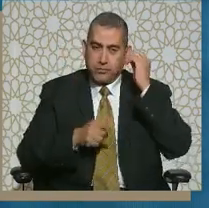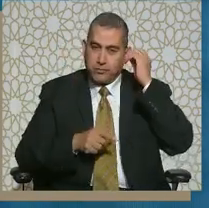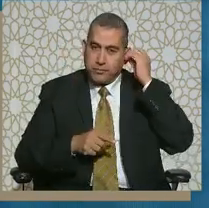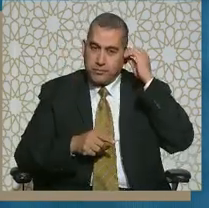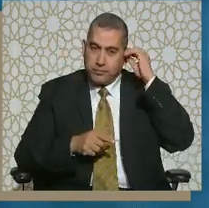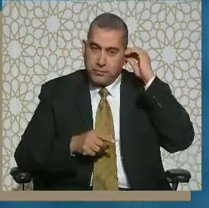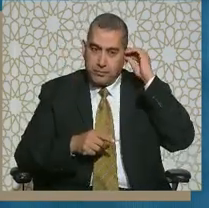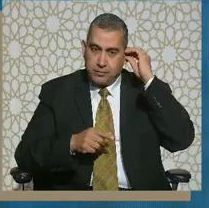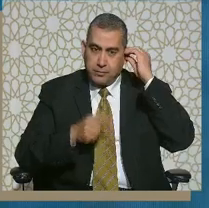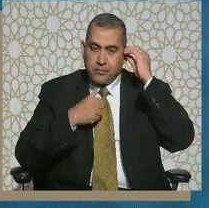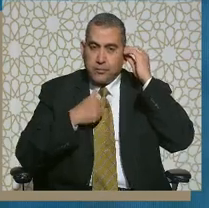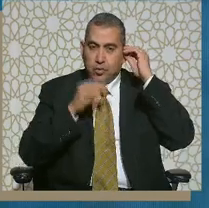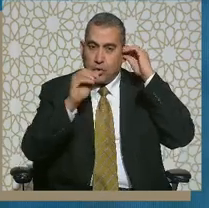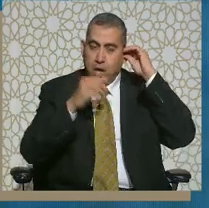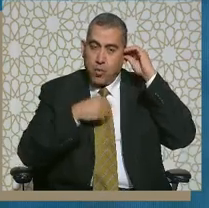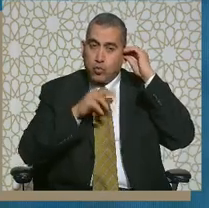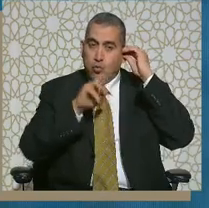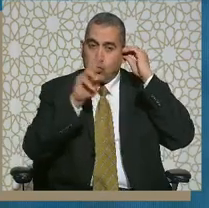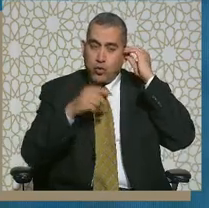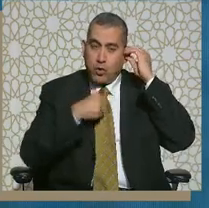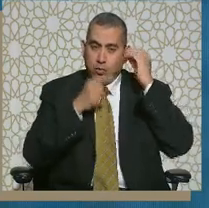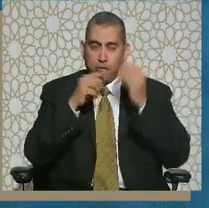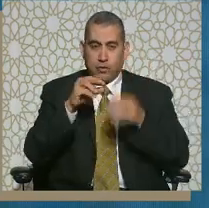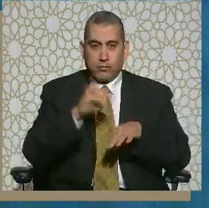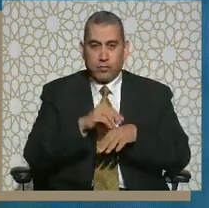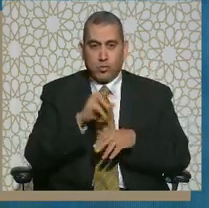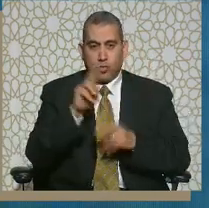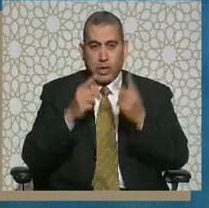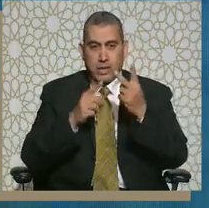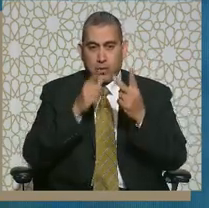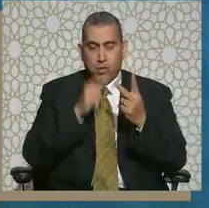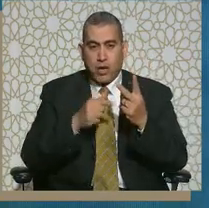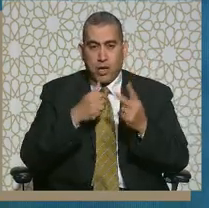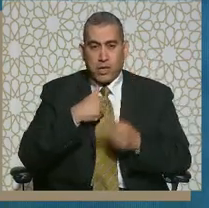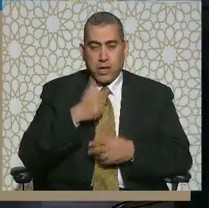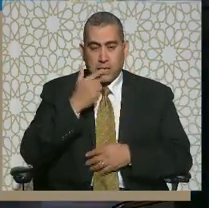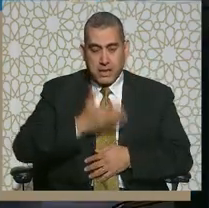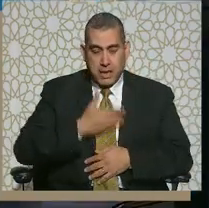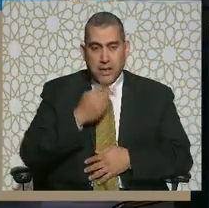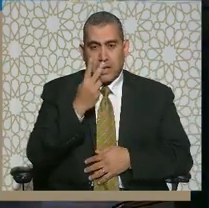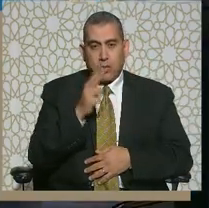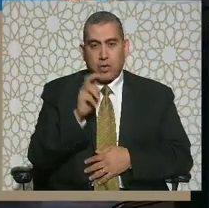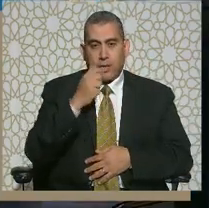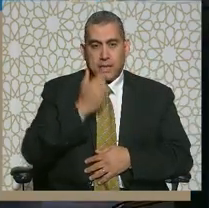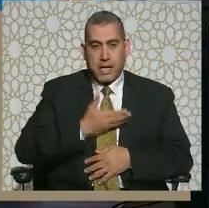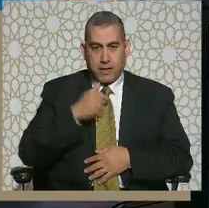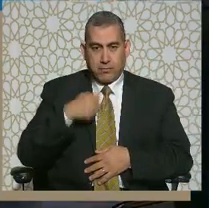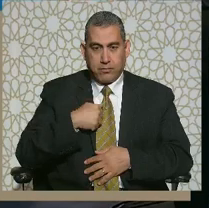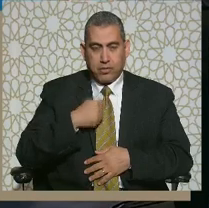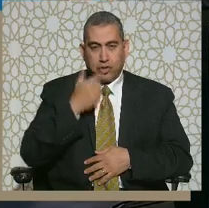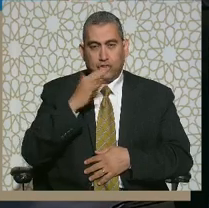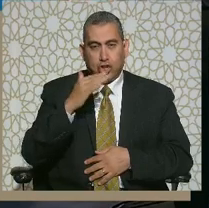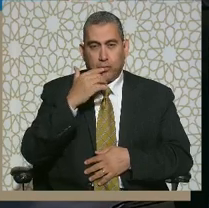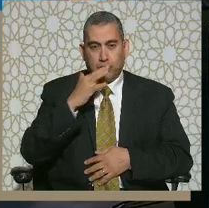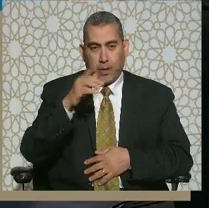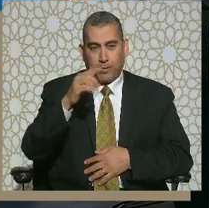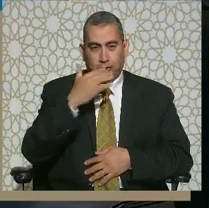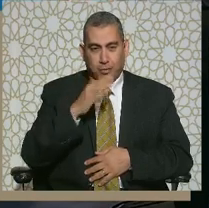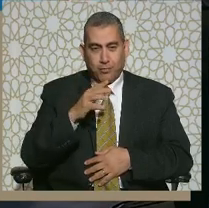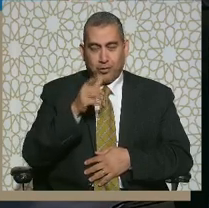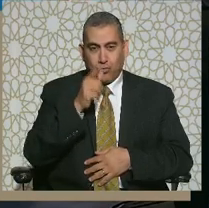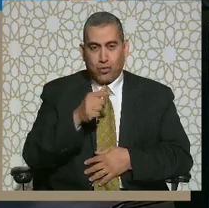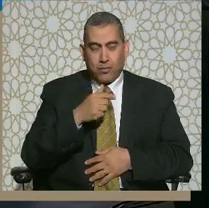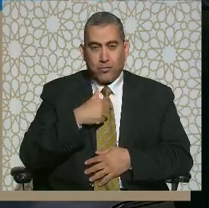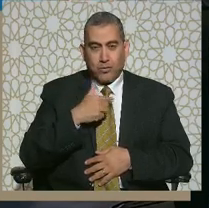دكتور عمرو انا ليه عند حضرتك سؤالين معلش افضلي انا انا سمي حوالي 72 سنه زي